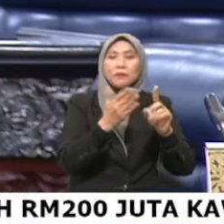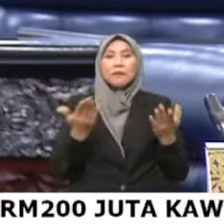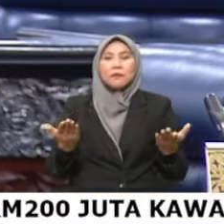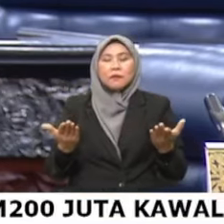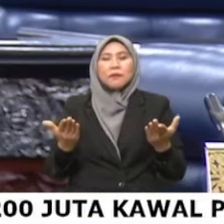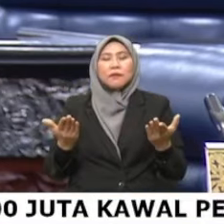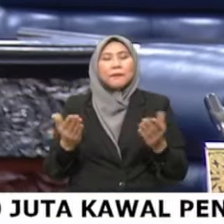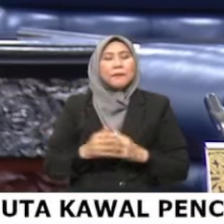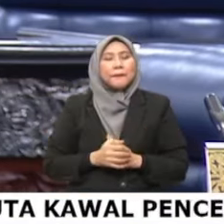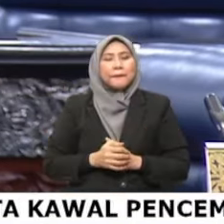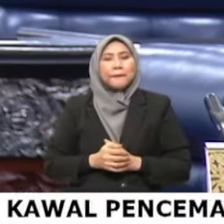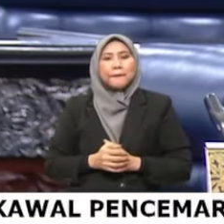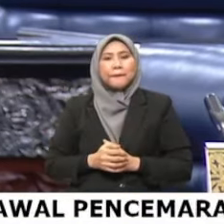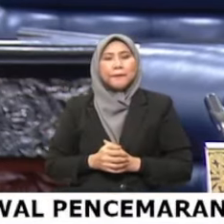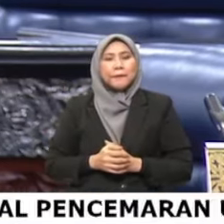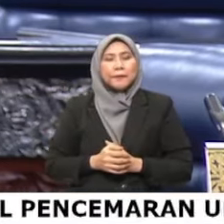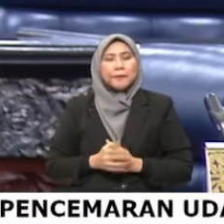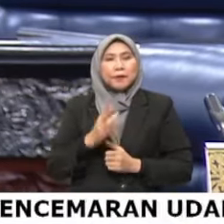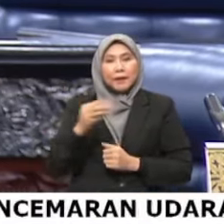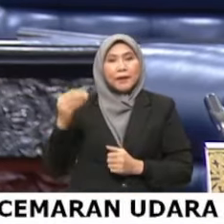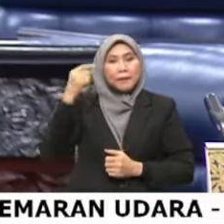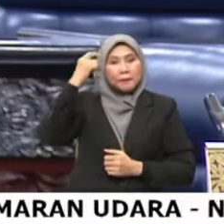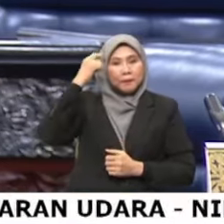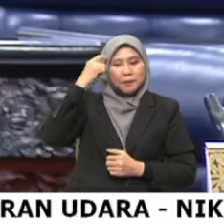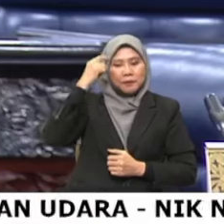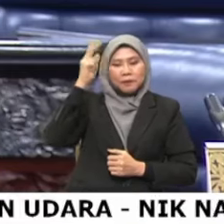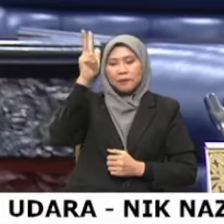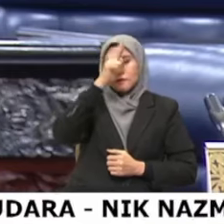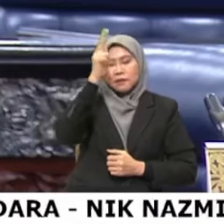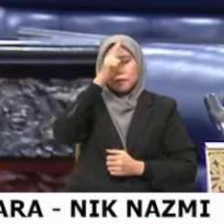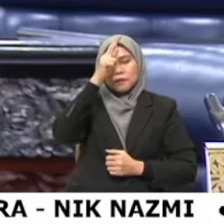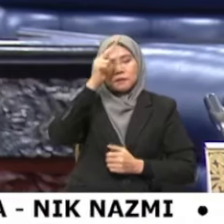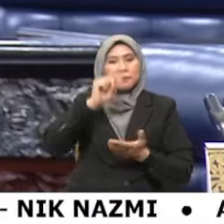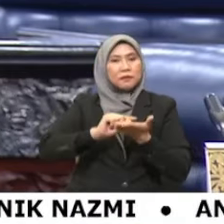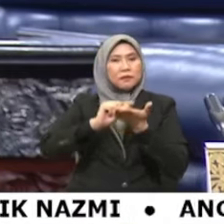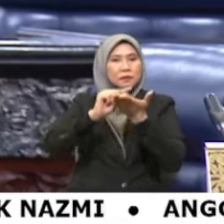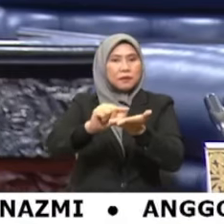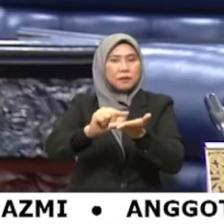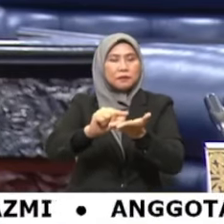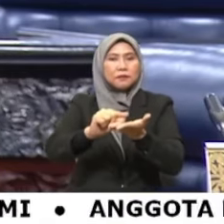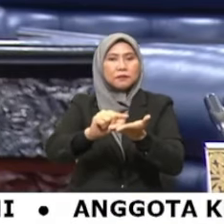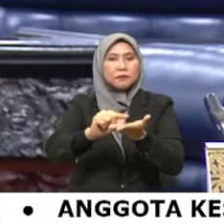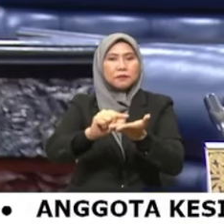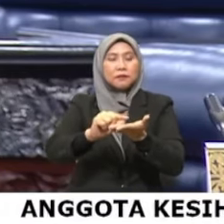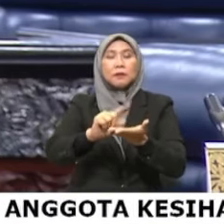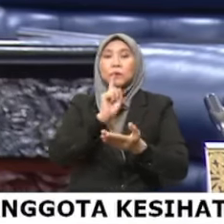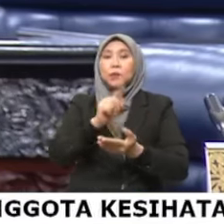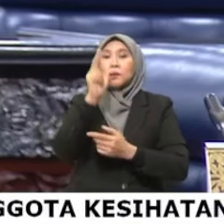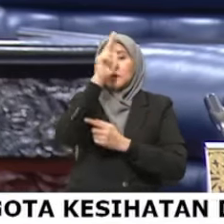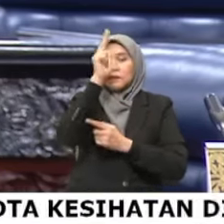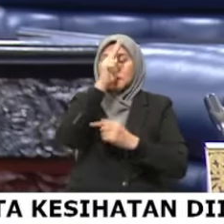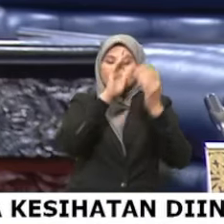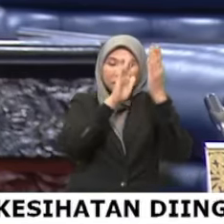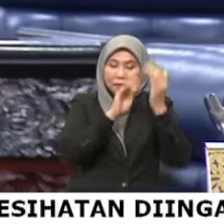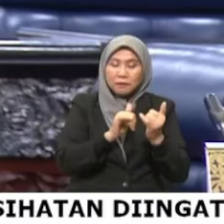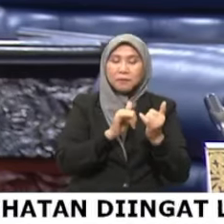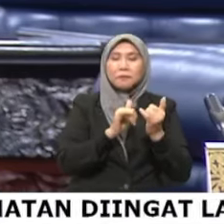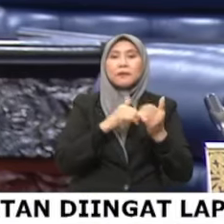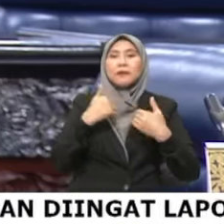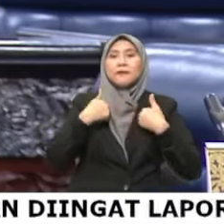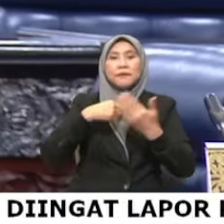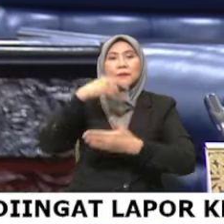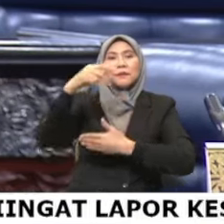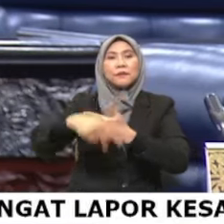segi pemikiran kerajaan terhadap grant, kerajaan lebih berharap untuk ada